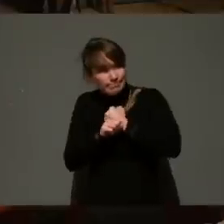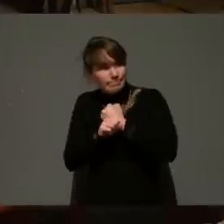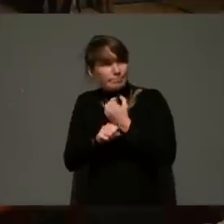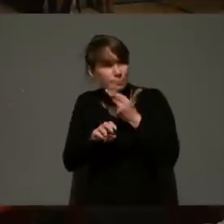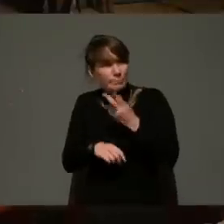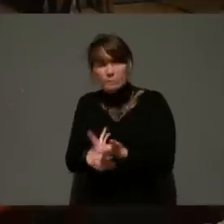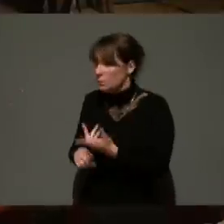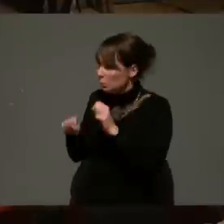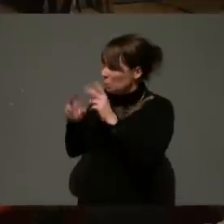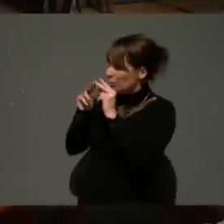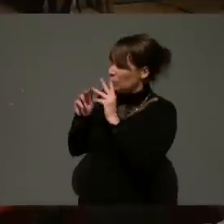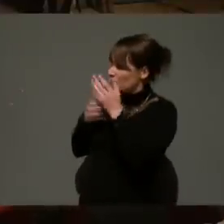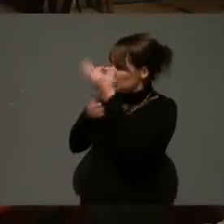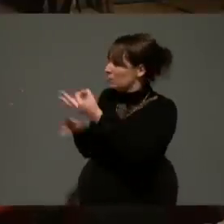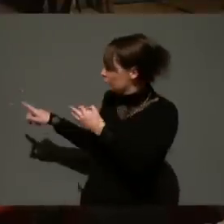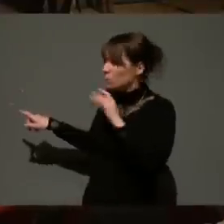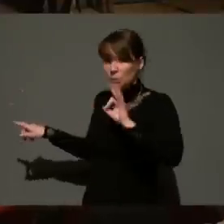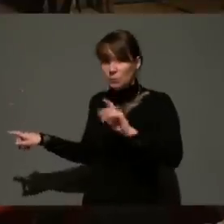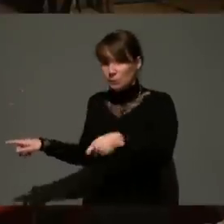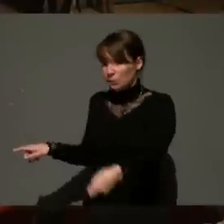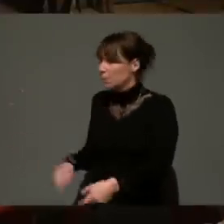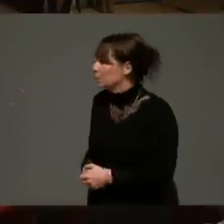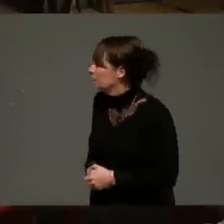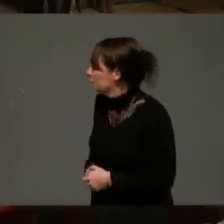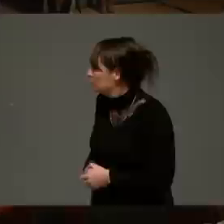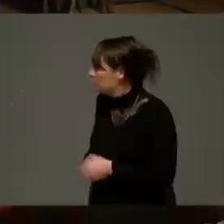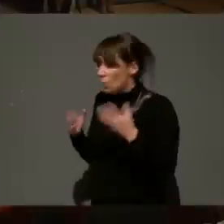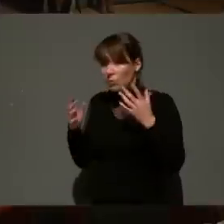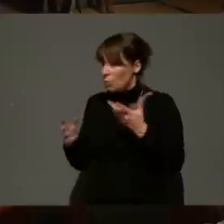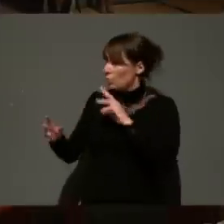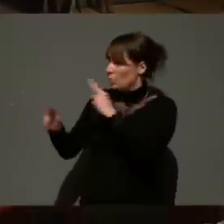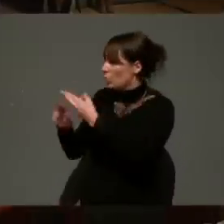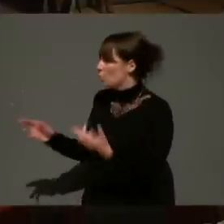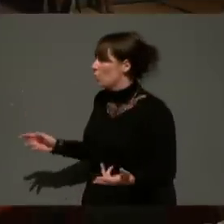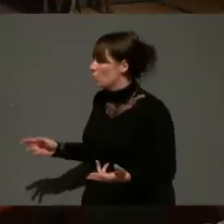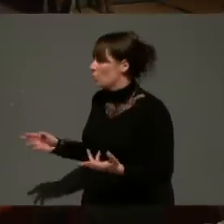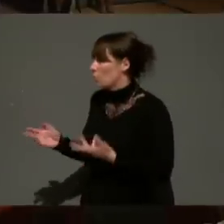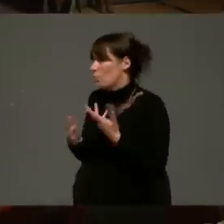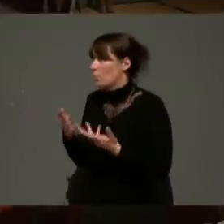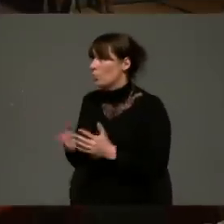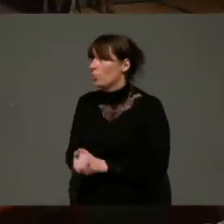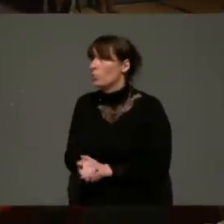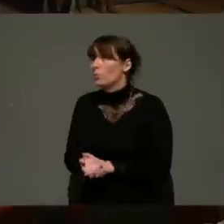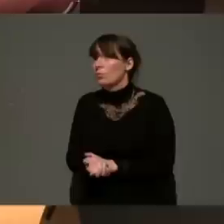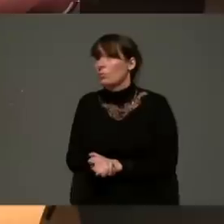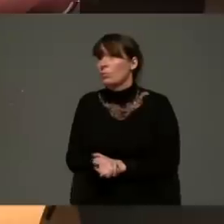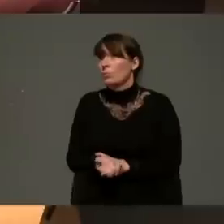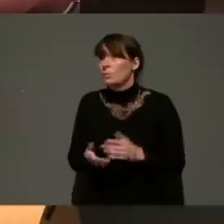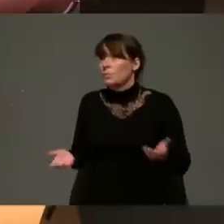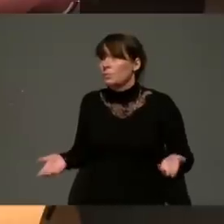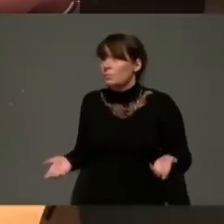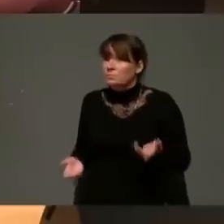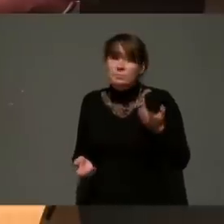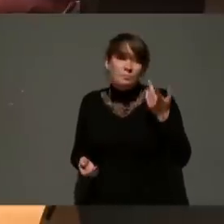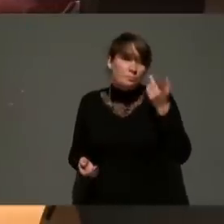Oui, bien sûr. Vous avez déjà en partie, ou vous voulez en partie que je réponde à la question d'une certaine manière. Je crois que